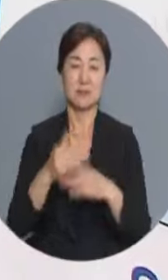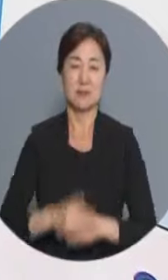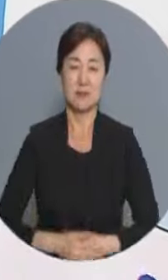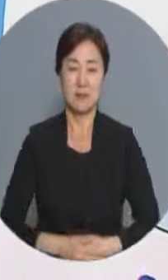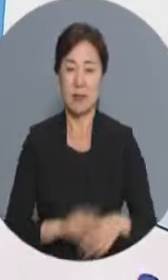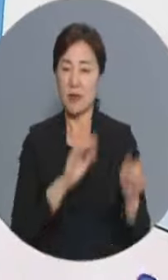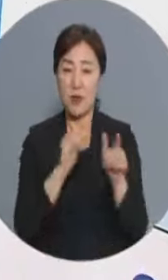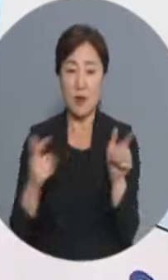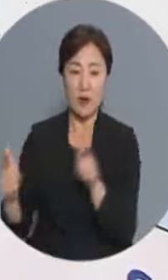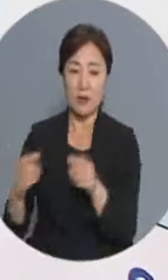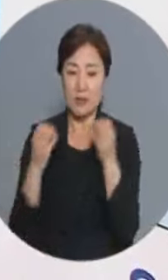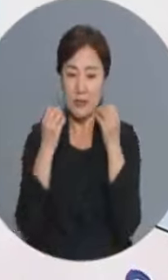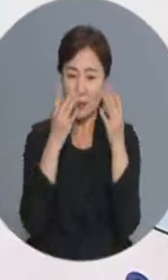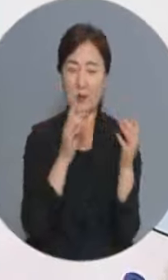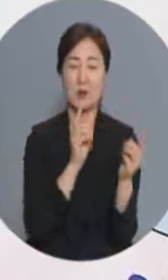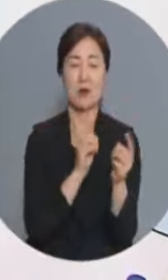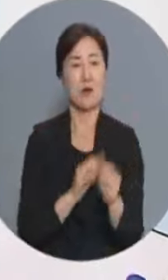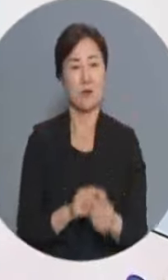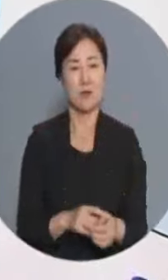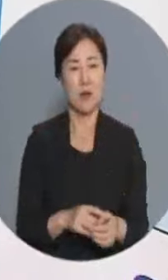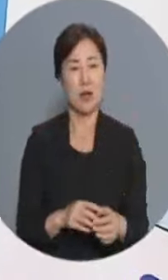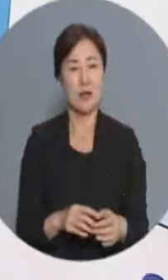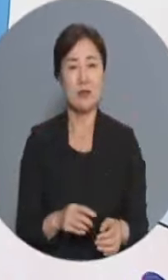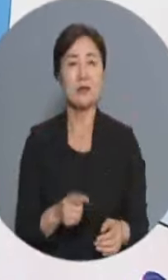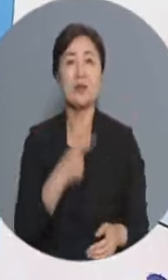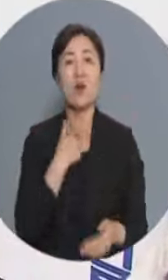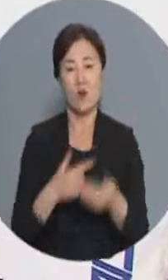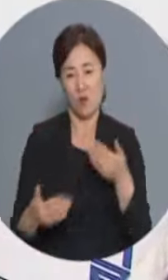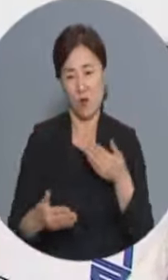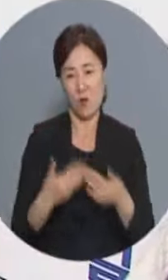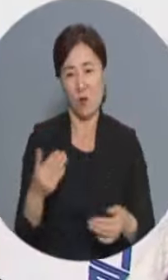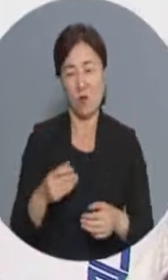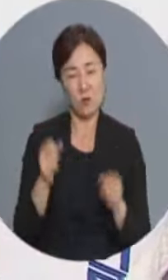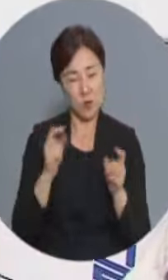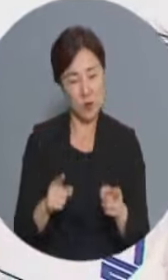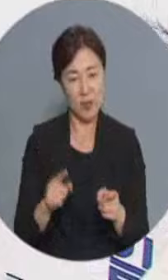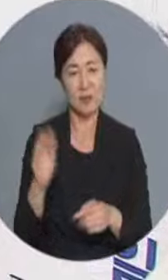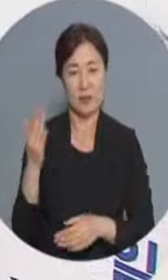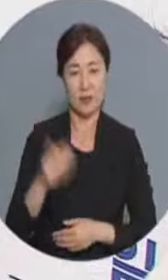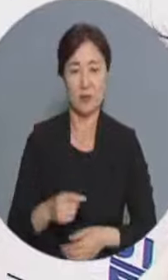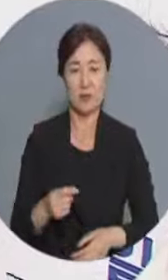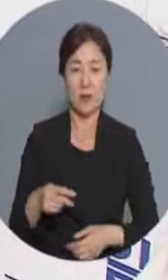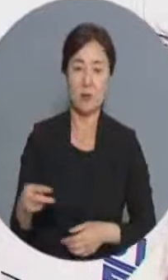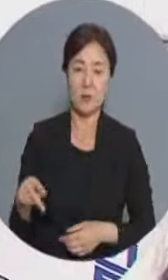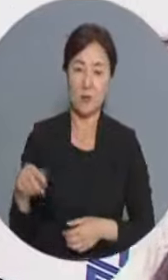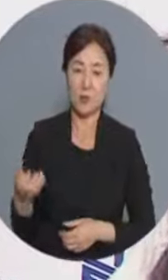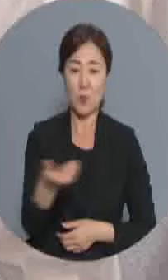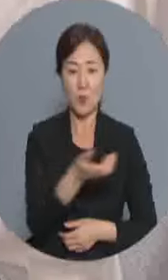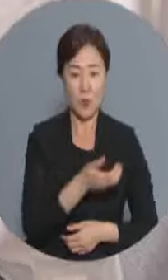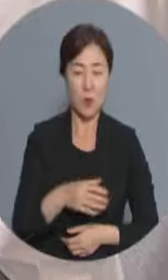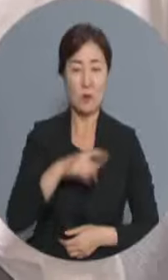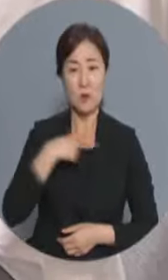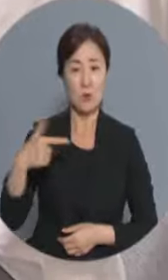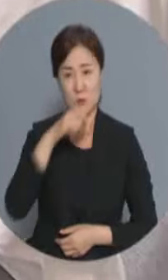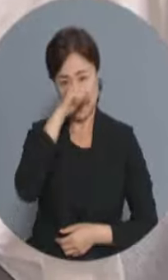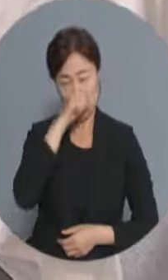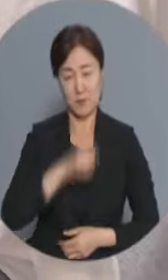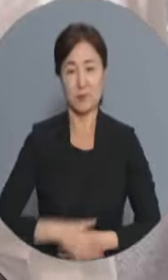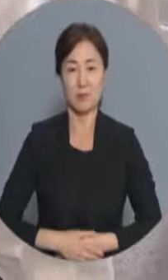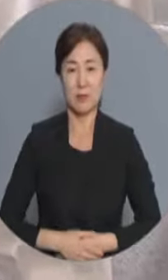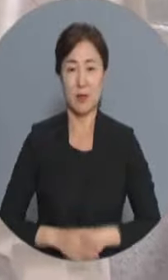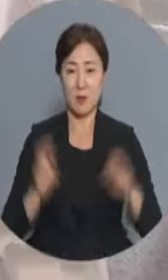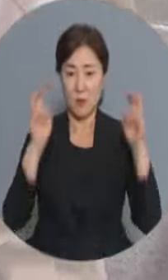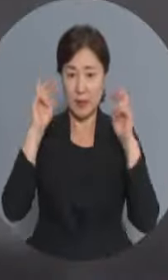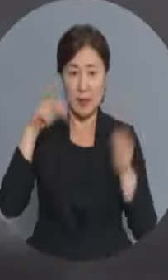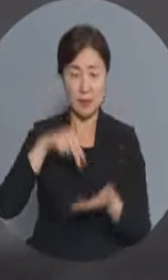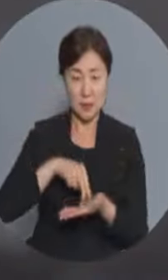다양하게 좀 새로운 것을 접할 수 있을까 싶어서 와봤는데 지금 돌면서 체험을 했는데 너무 좋아요. 지역 기업들도